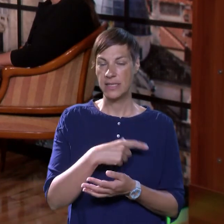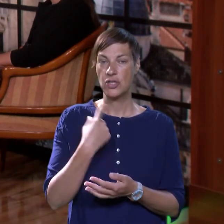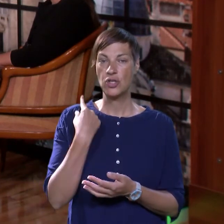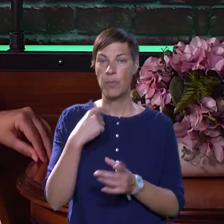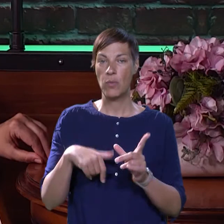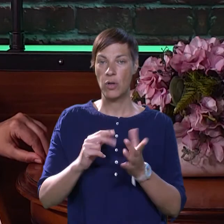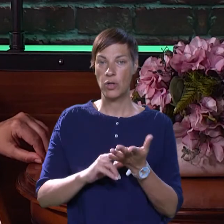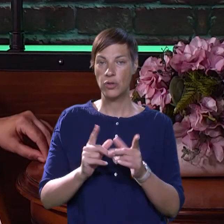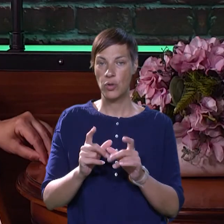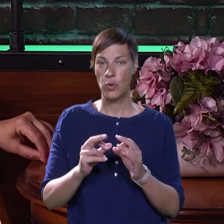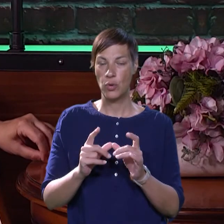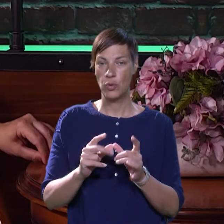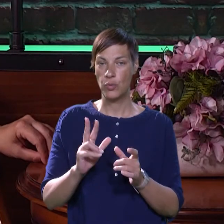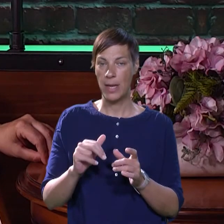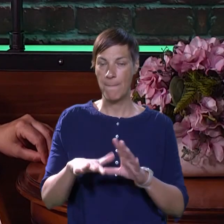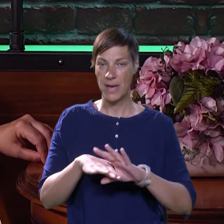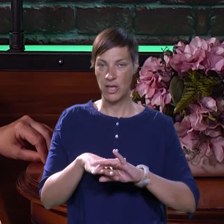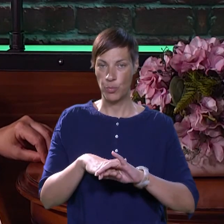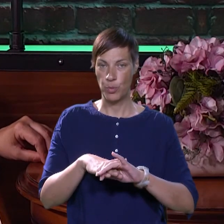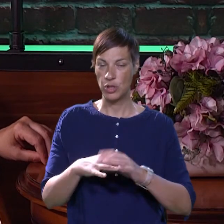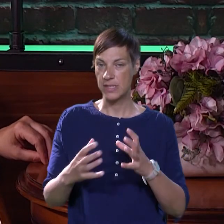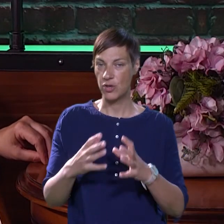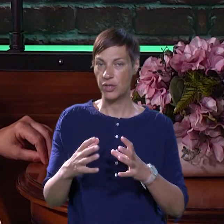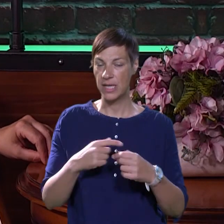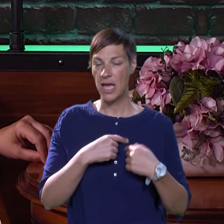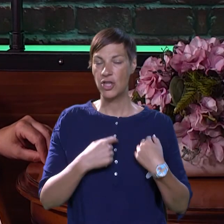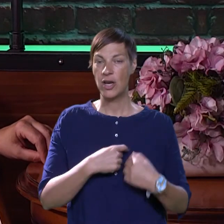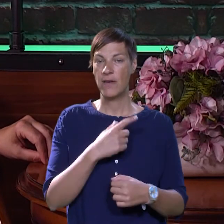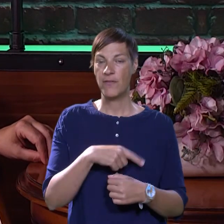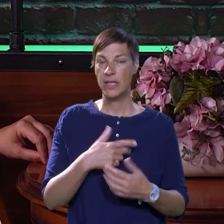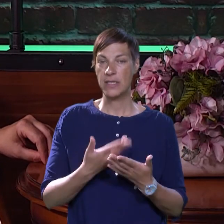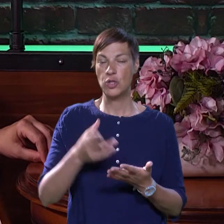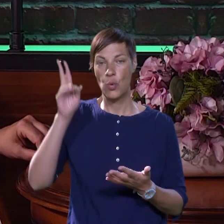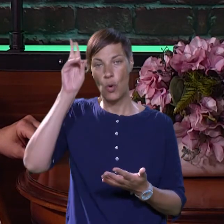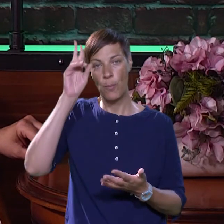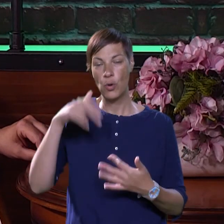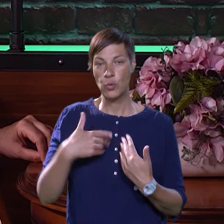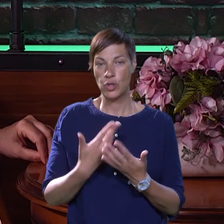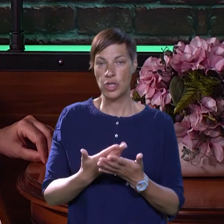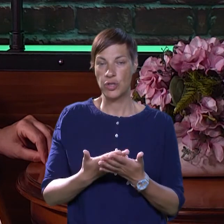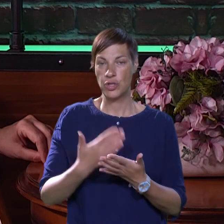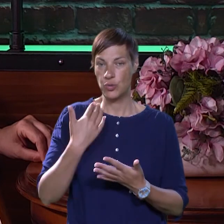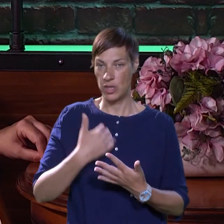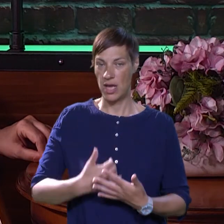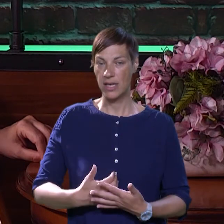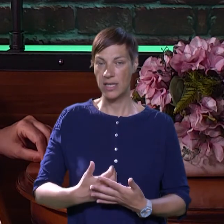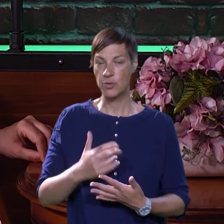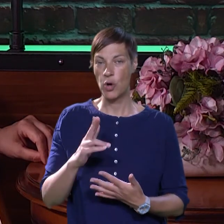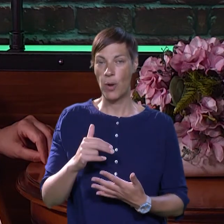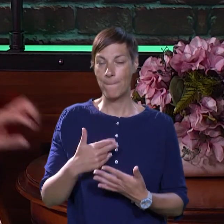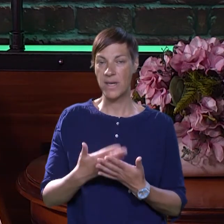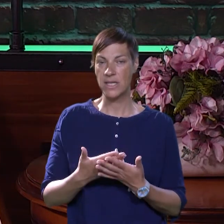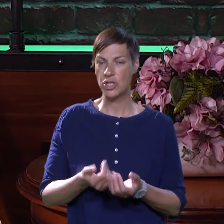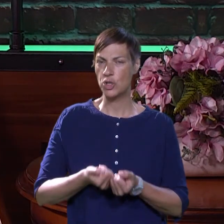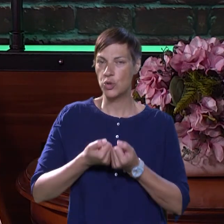u Londonu koji imaju posao koordinatora volontera su omogućili. Dakle, oni su ta kičma o kojoj pričam. Oni